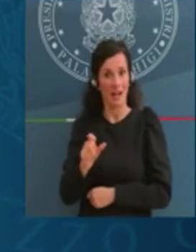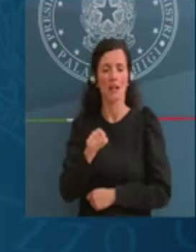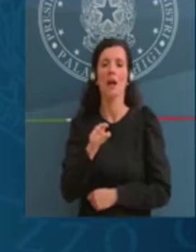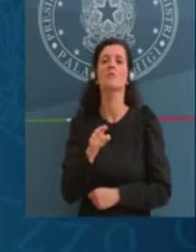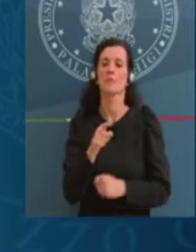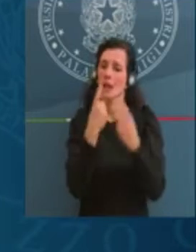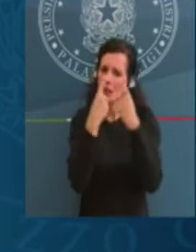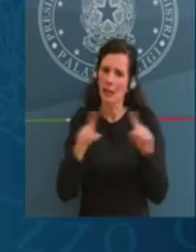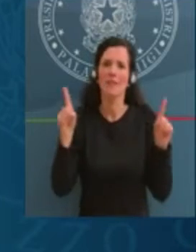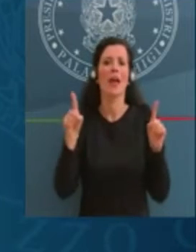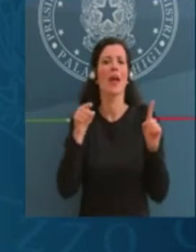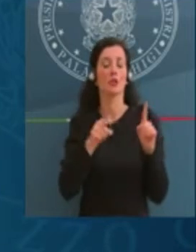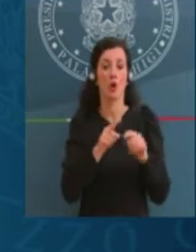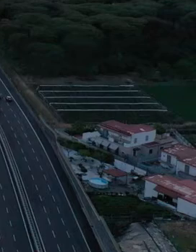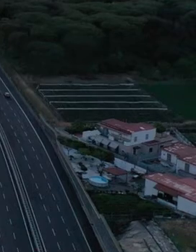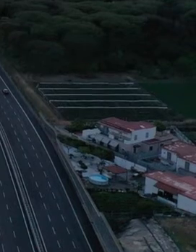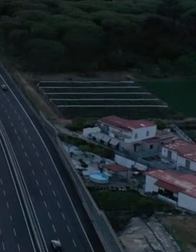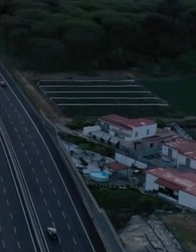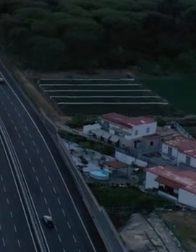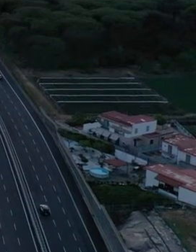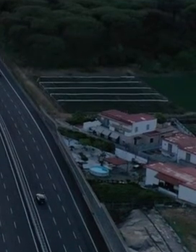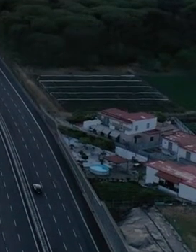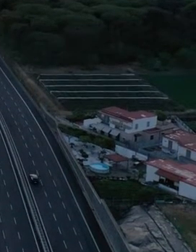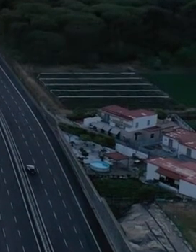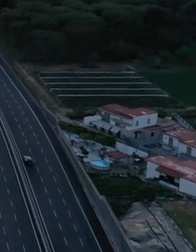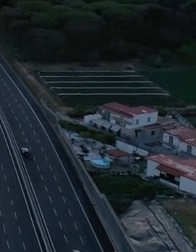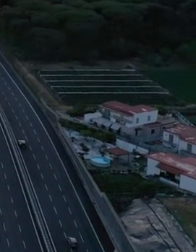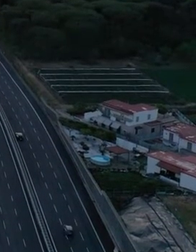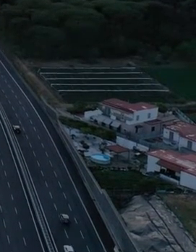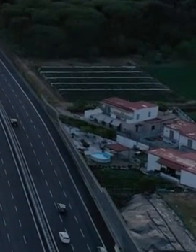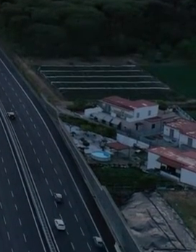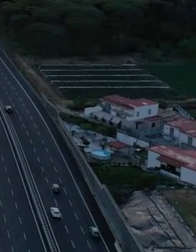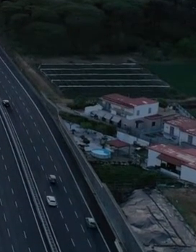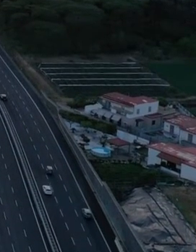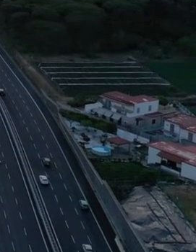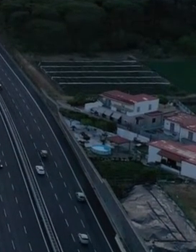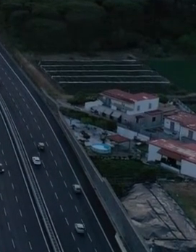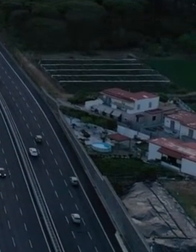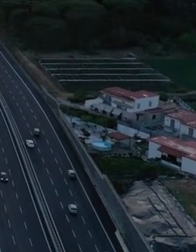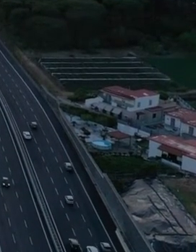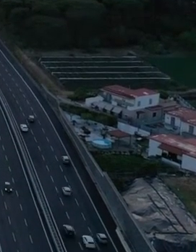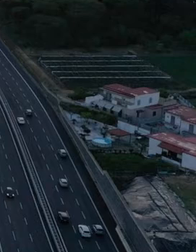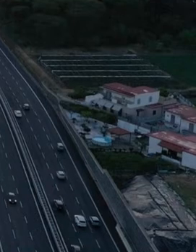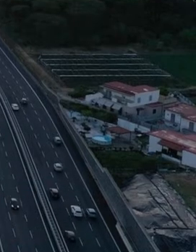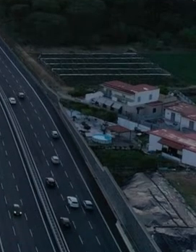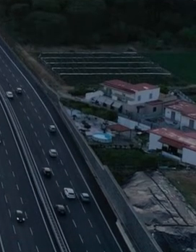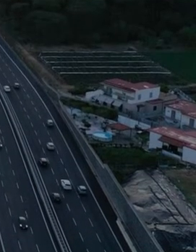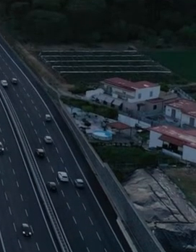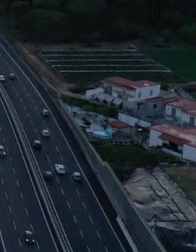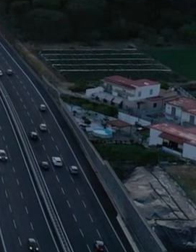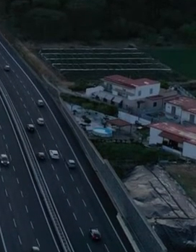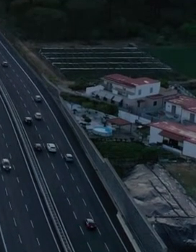raggiungere le seconde case affermato conte abbiamo riportato le reti allo 0,91 c'è un calo di accessi ai pronti